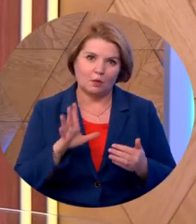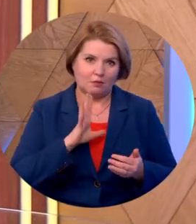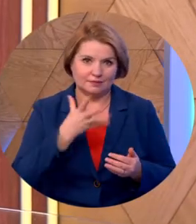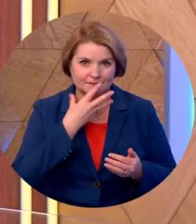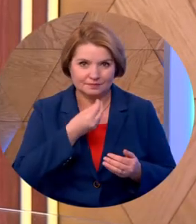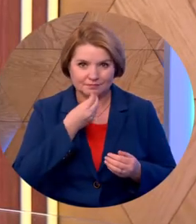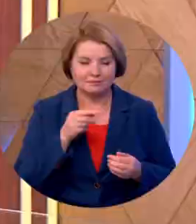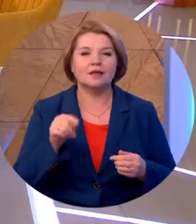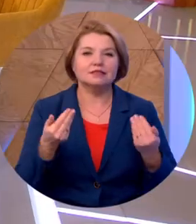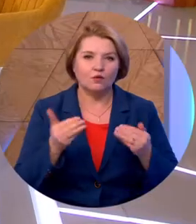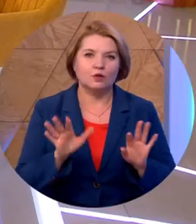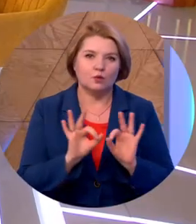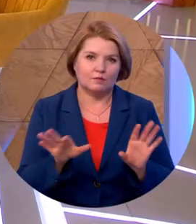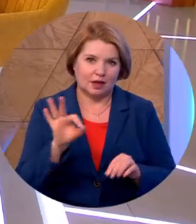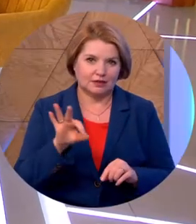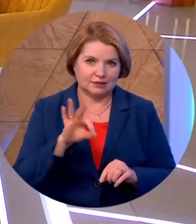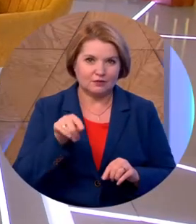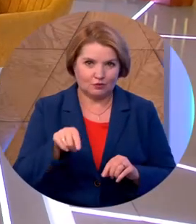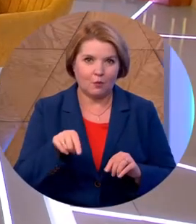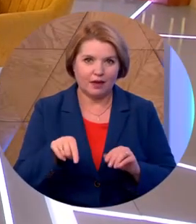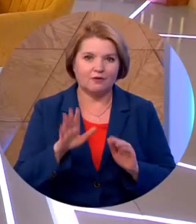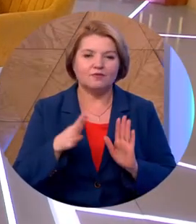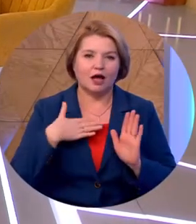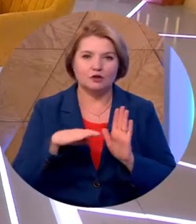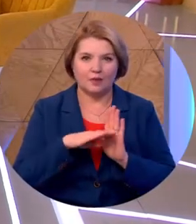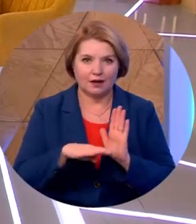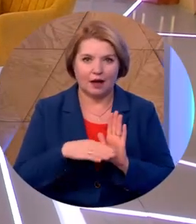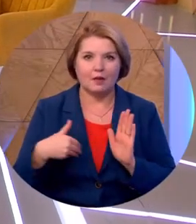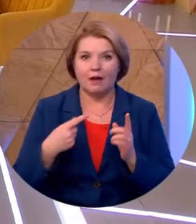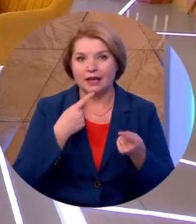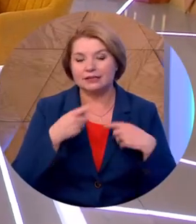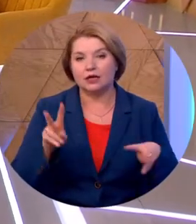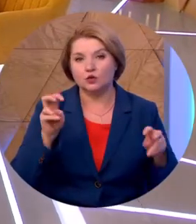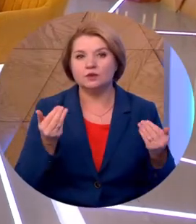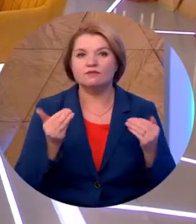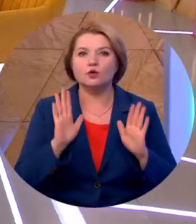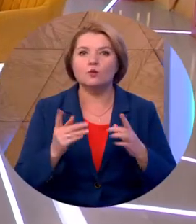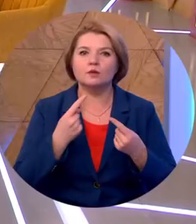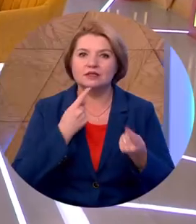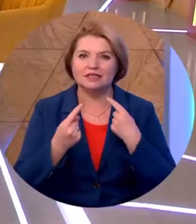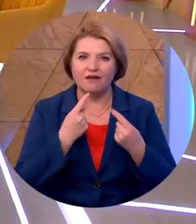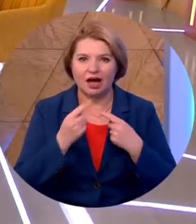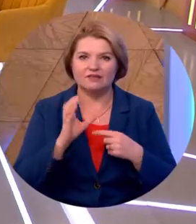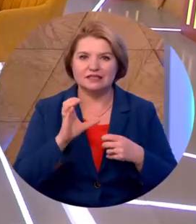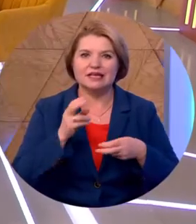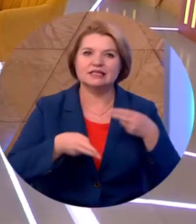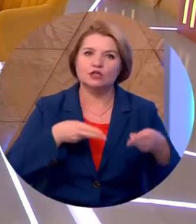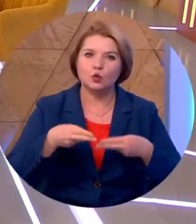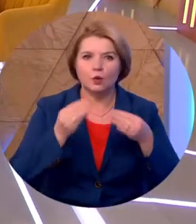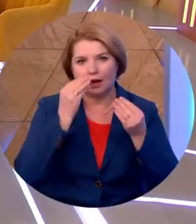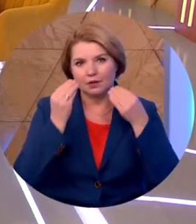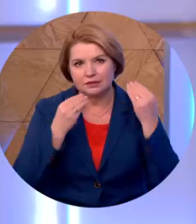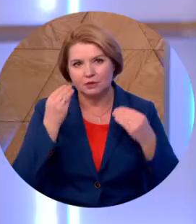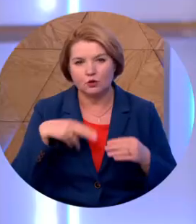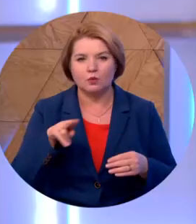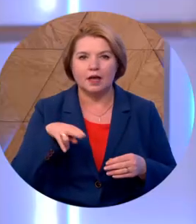начинаем сегодня о том на какие процедуры можно записаться косметологу Перед Новым годом мы поговорим с хирургом косметологом дерматологом Денисом груздевым